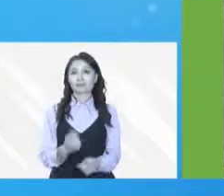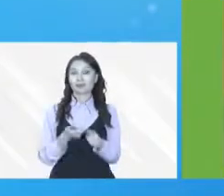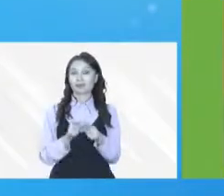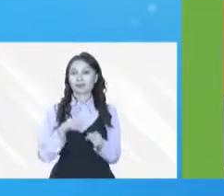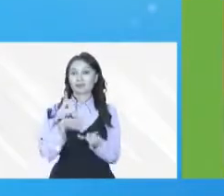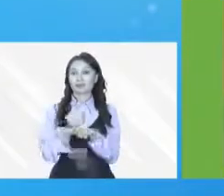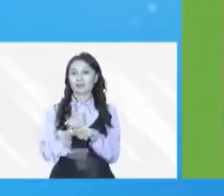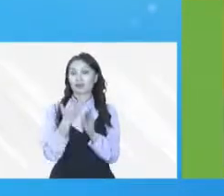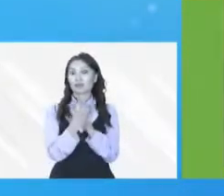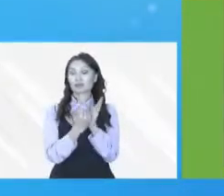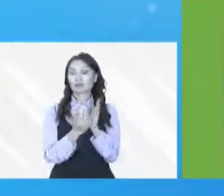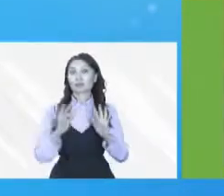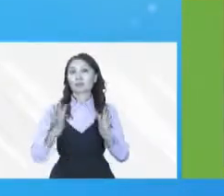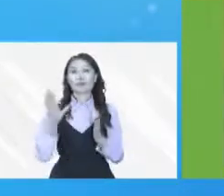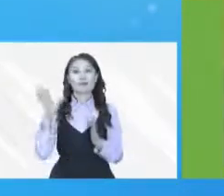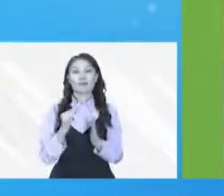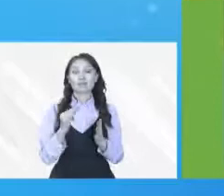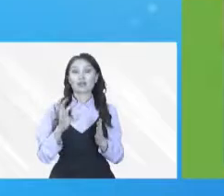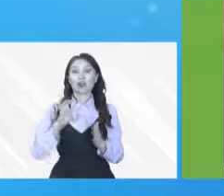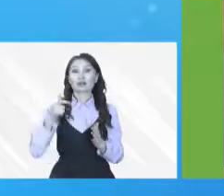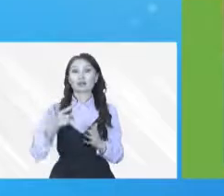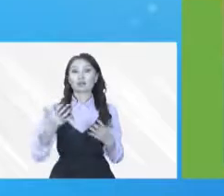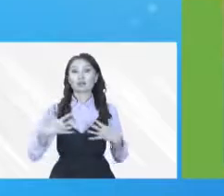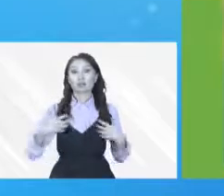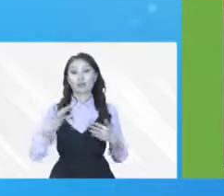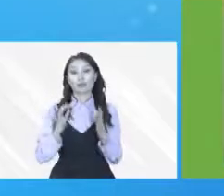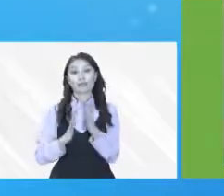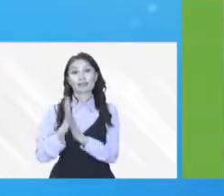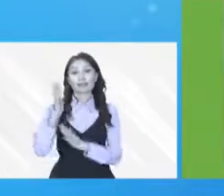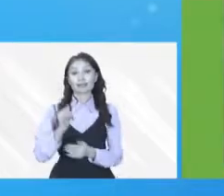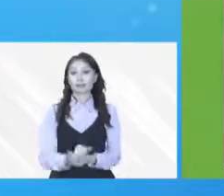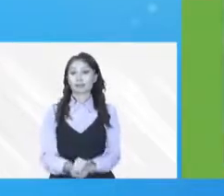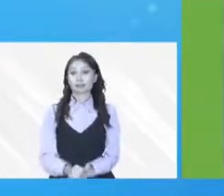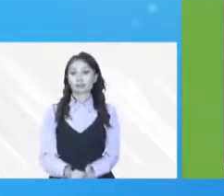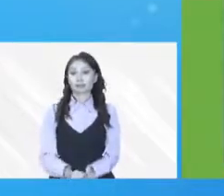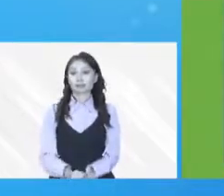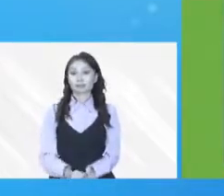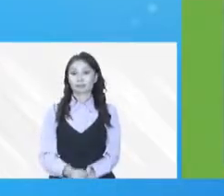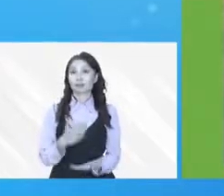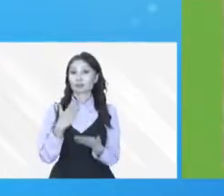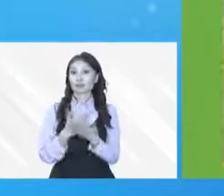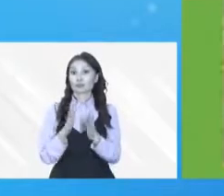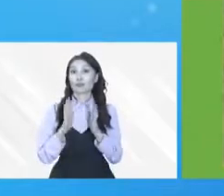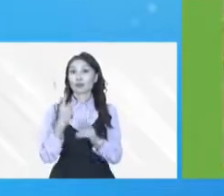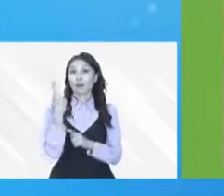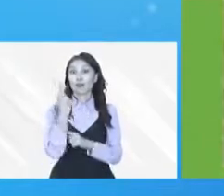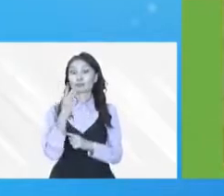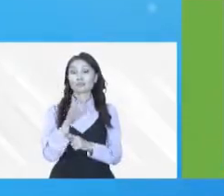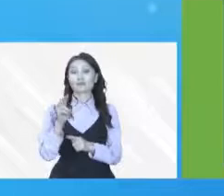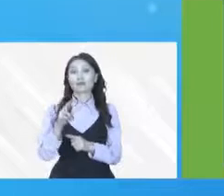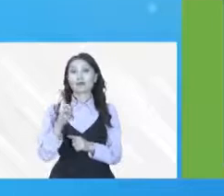Этот основной процесс происходит во всех организмах животных и растений. Существует только один вид